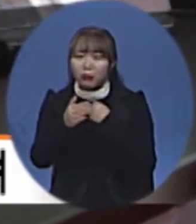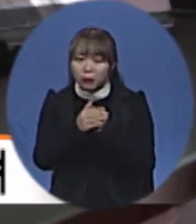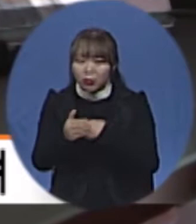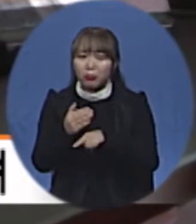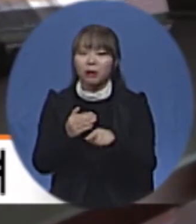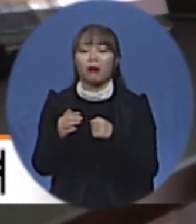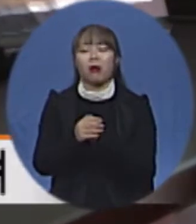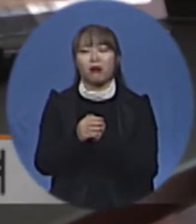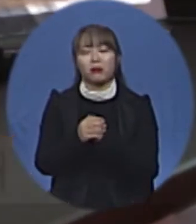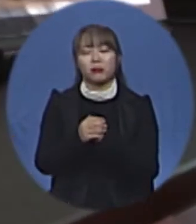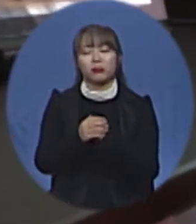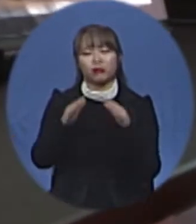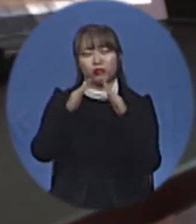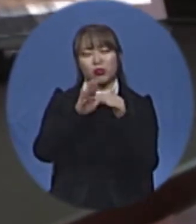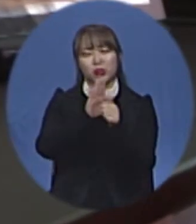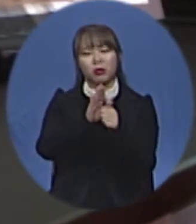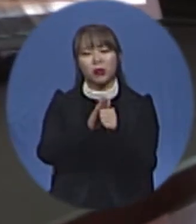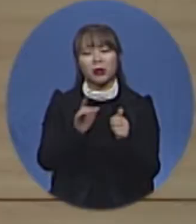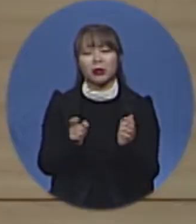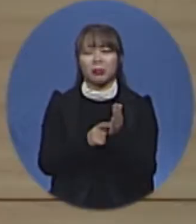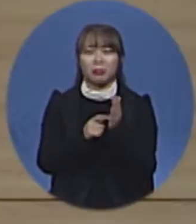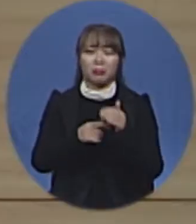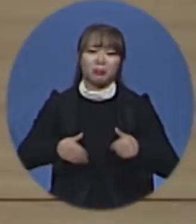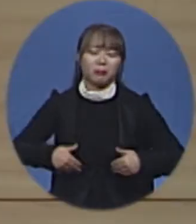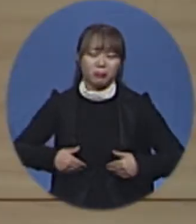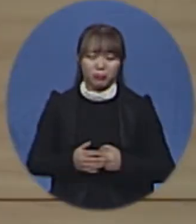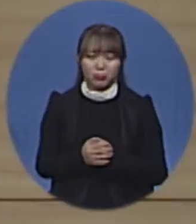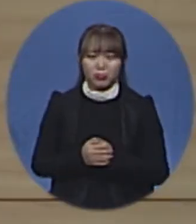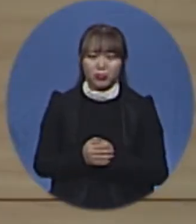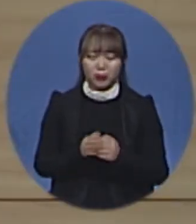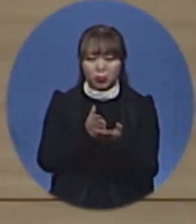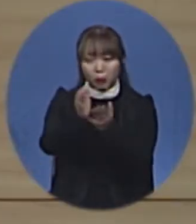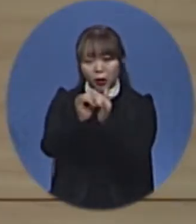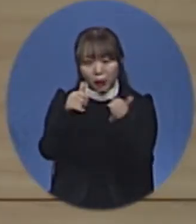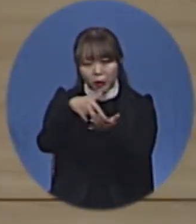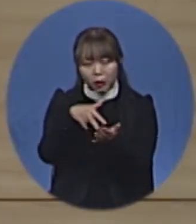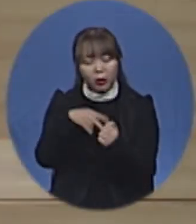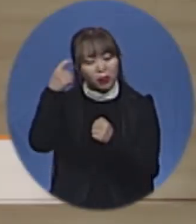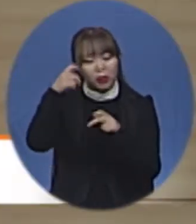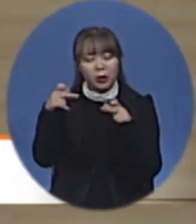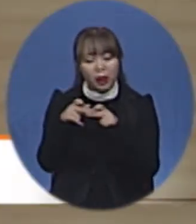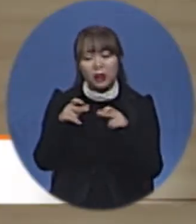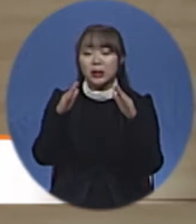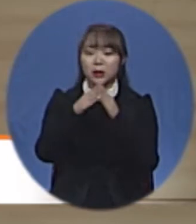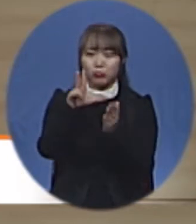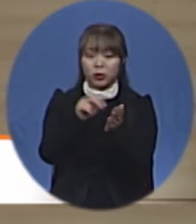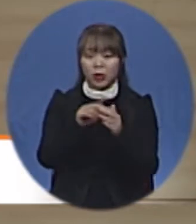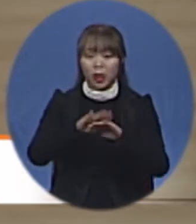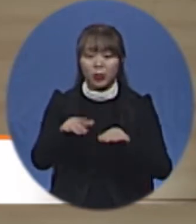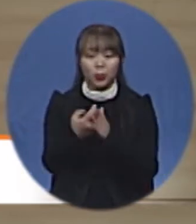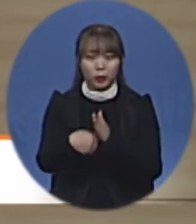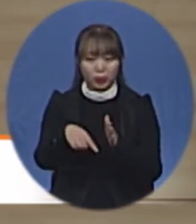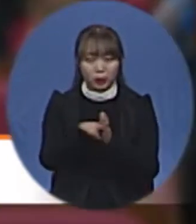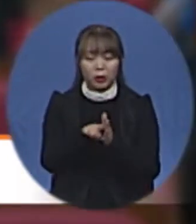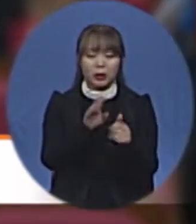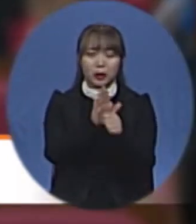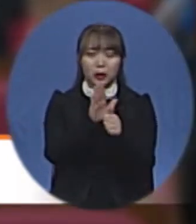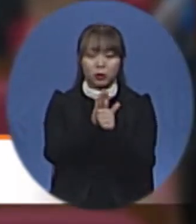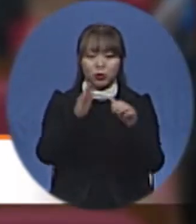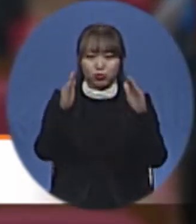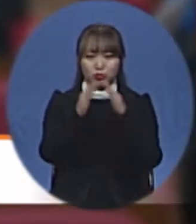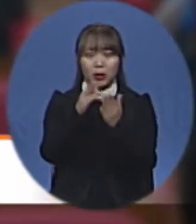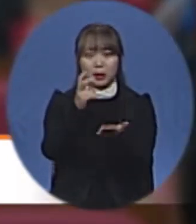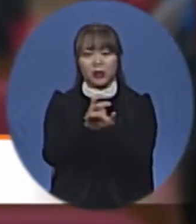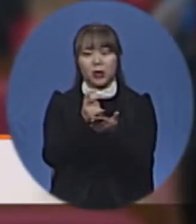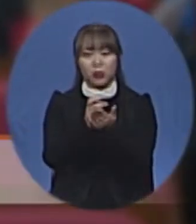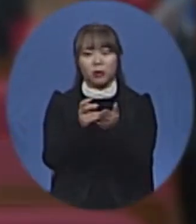위한 주거지원은 시급해지고 있습니다. 이에 전문가들은 정신장애인의 주거 문제를 해결하기 위해 지원주택 제도를